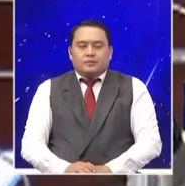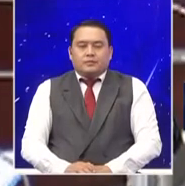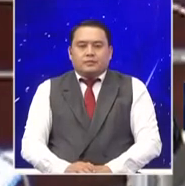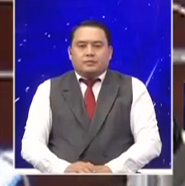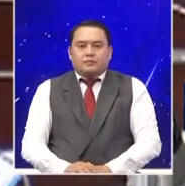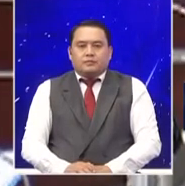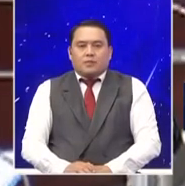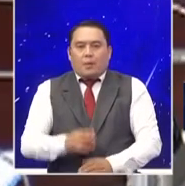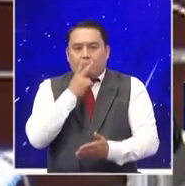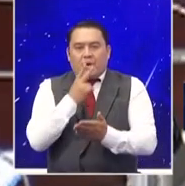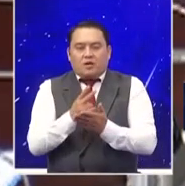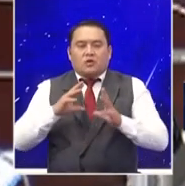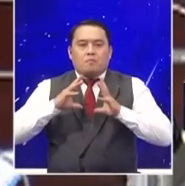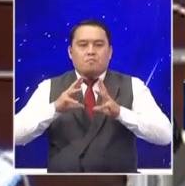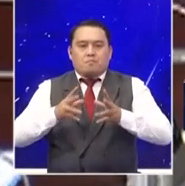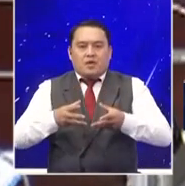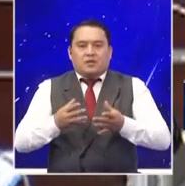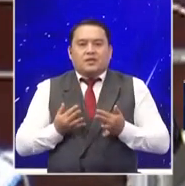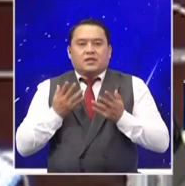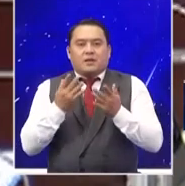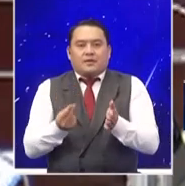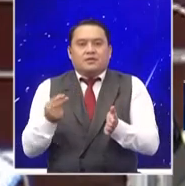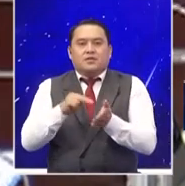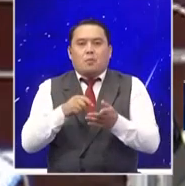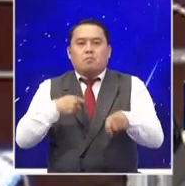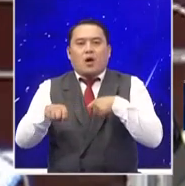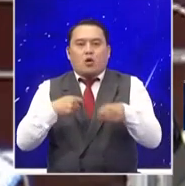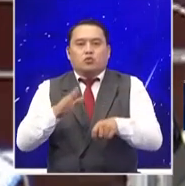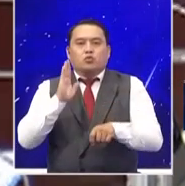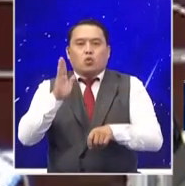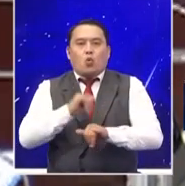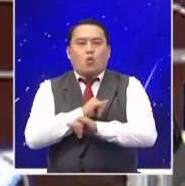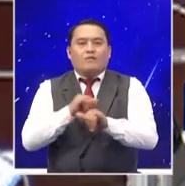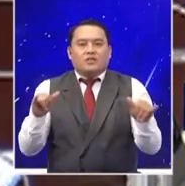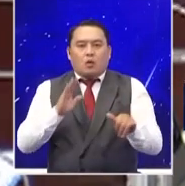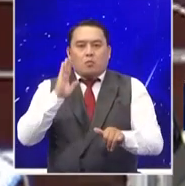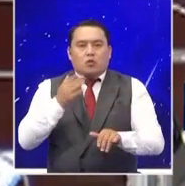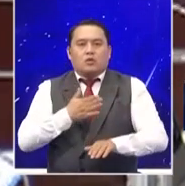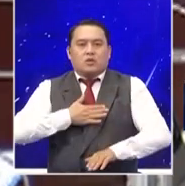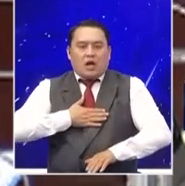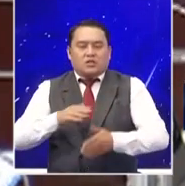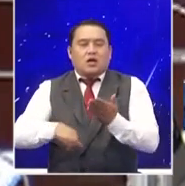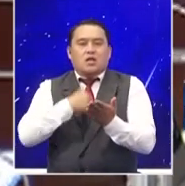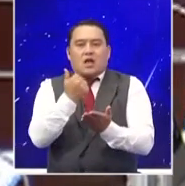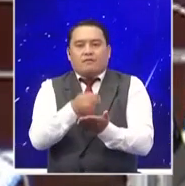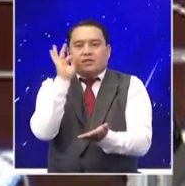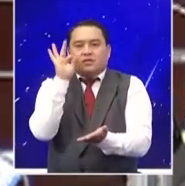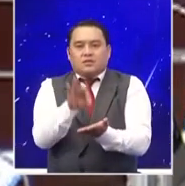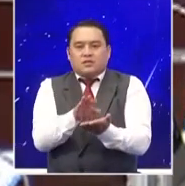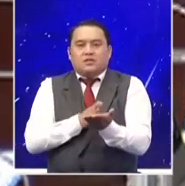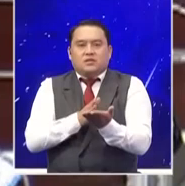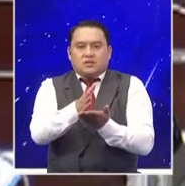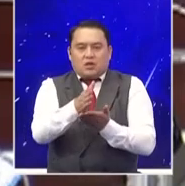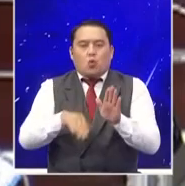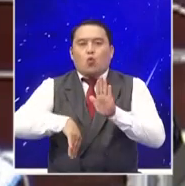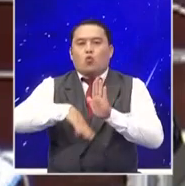Тенденция в мире показывает, что на мировом рынке спрос и цены на продовольствие будут только увеличиваться, поэтому нашей приоритетной задачей является